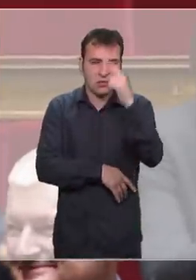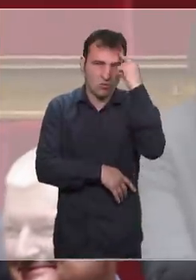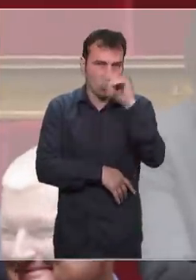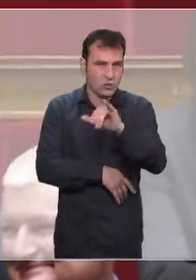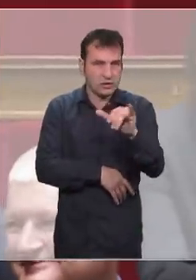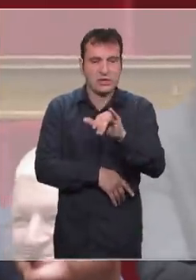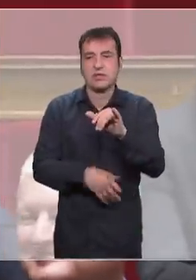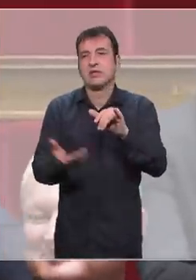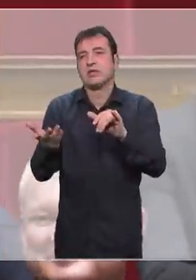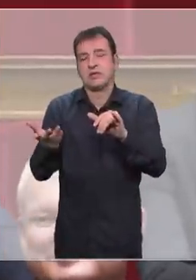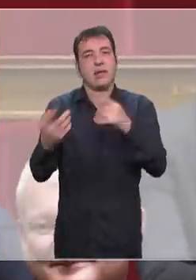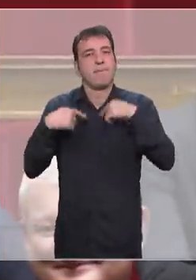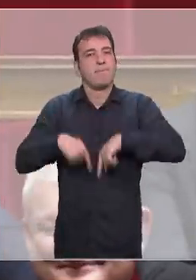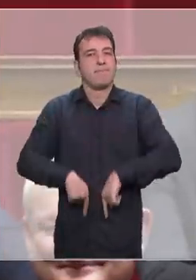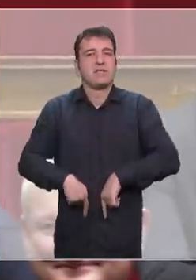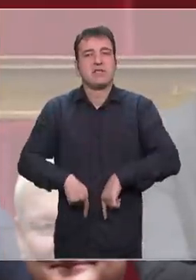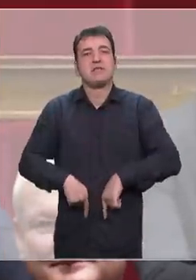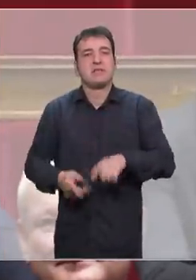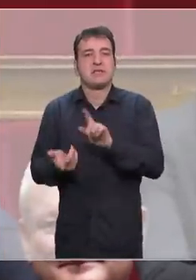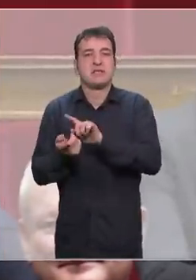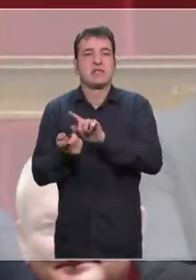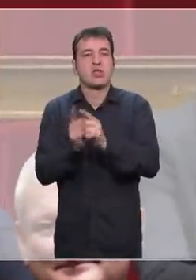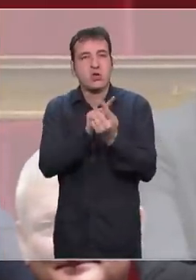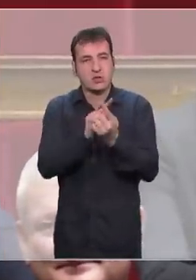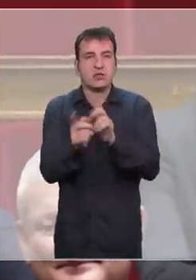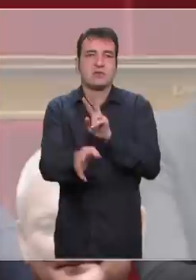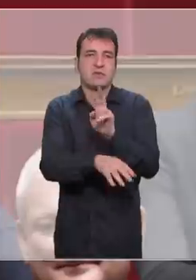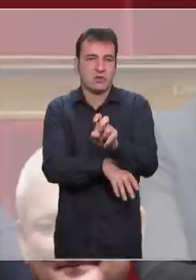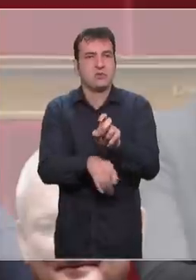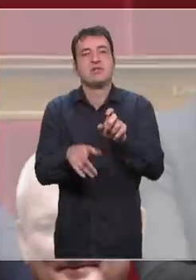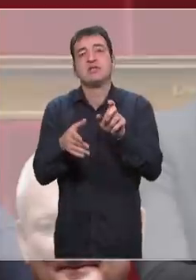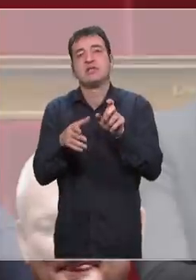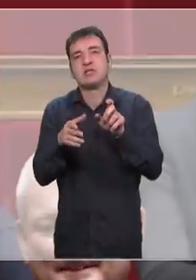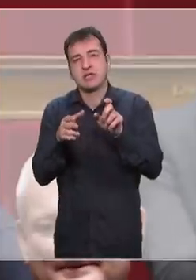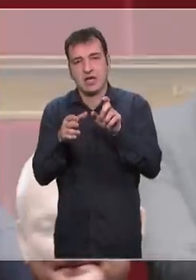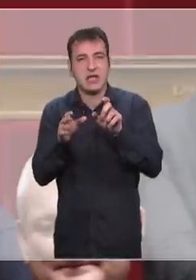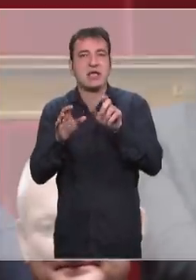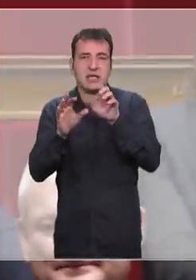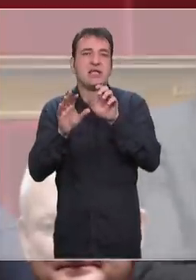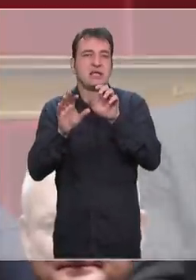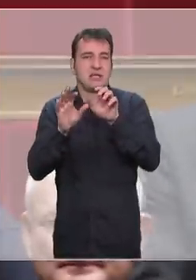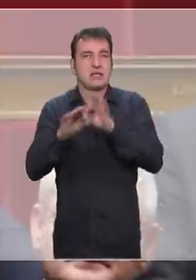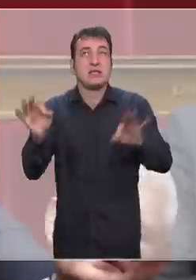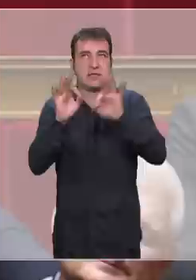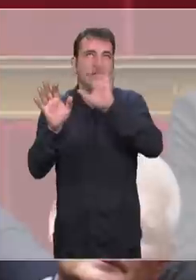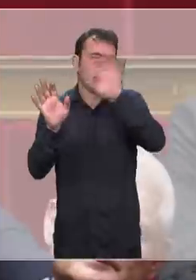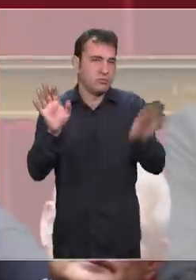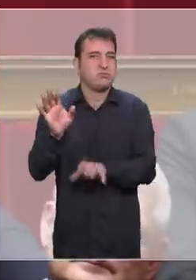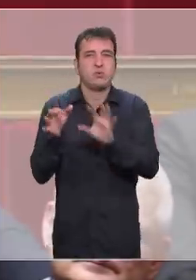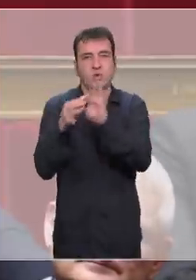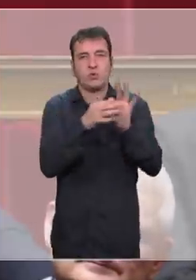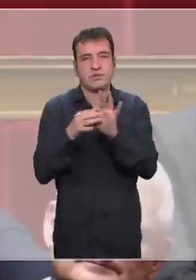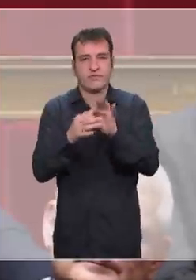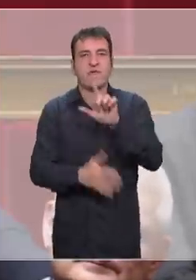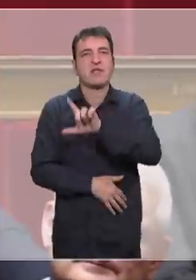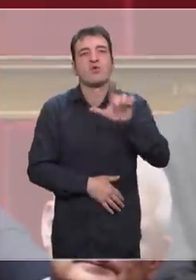à Monsieur Christophe Béchu, ministre de la Transition écologique et de la Cohésion des territoires. Le 22 novembre, Monsieur le Ministre, vous avez annoncé la mise en